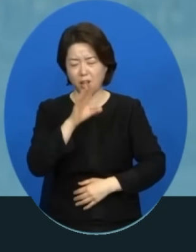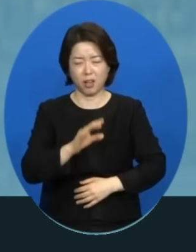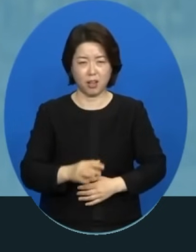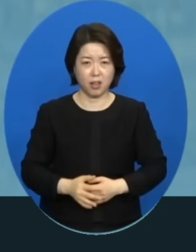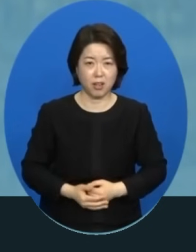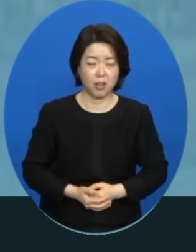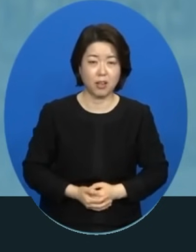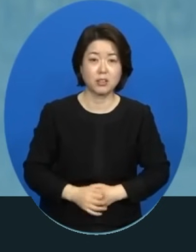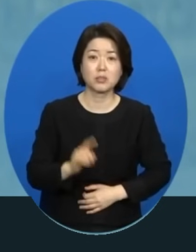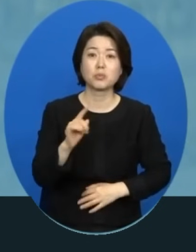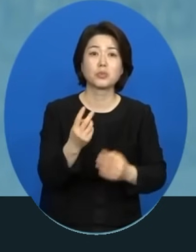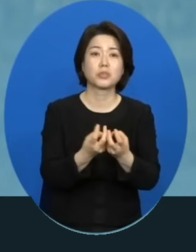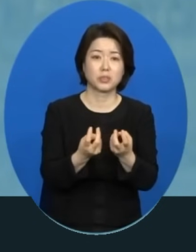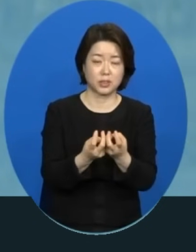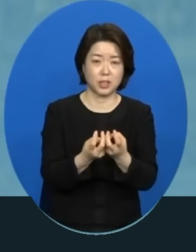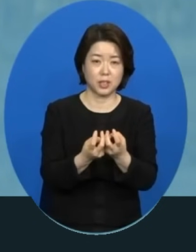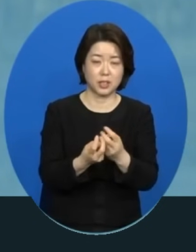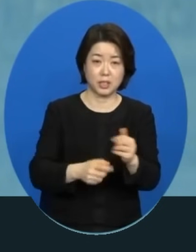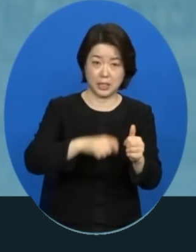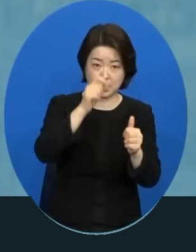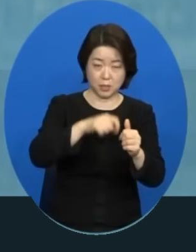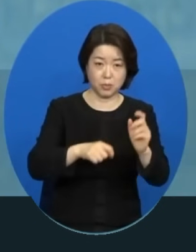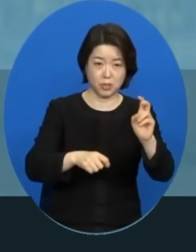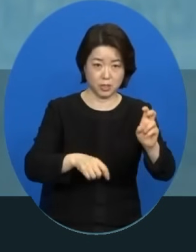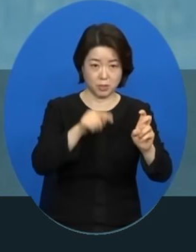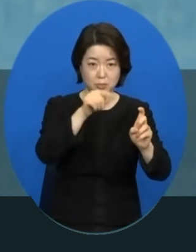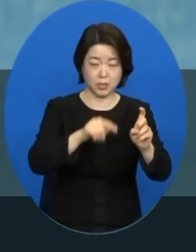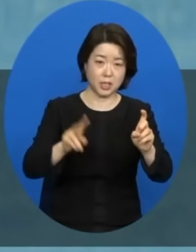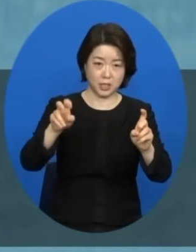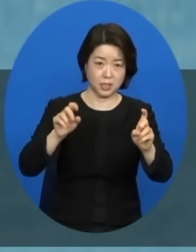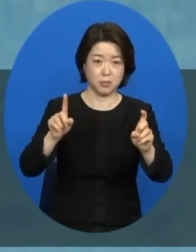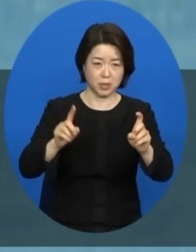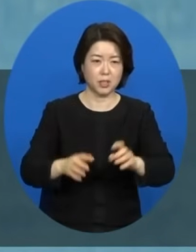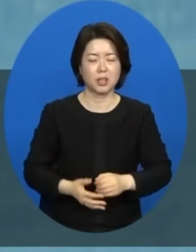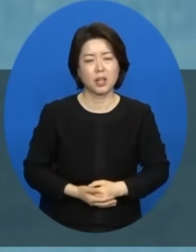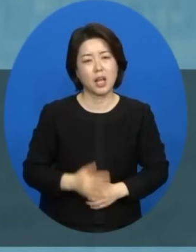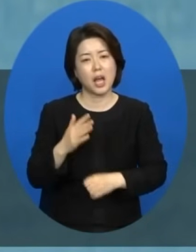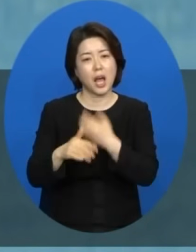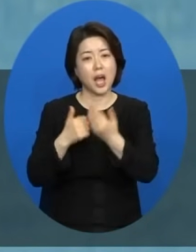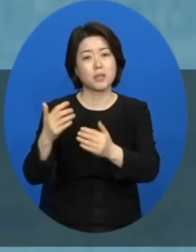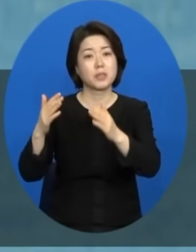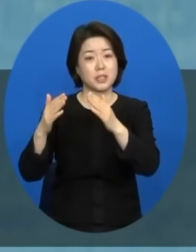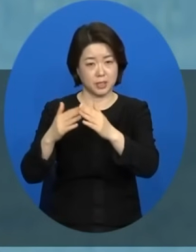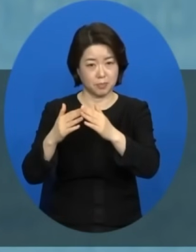그럼 어떻게 해야 되죠? 히브리서 10장 21절에 하나님의 집